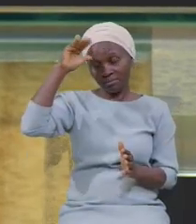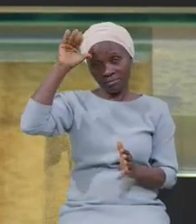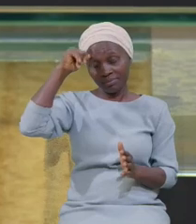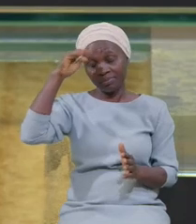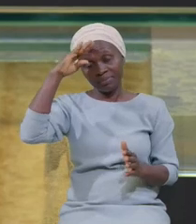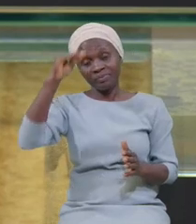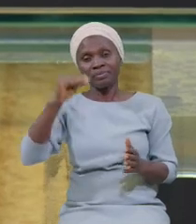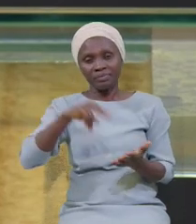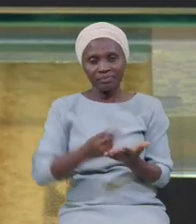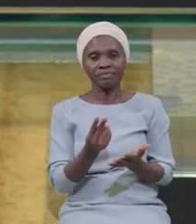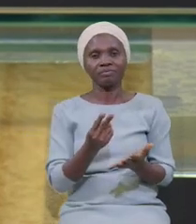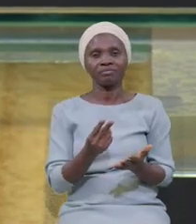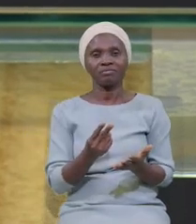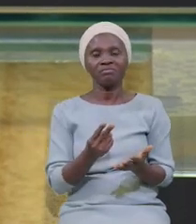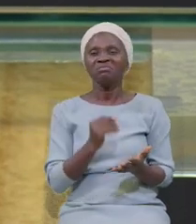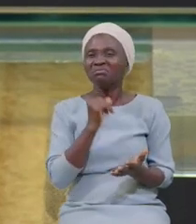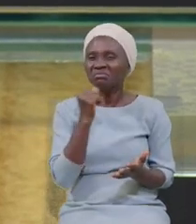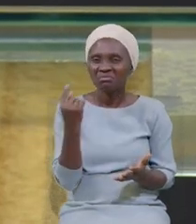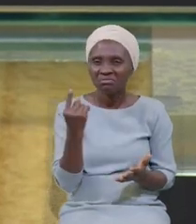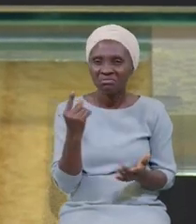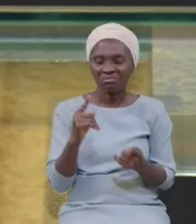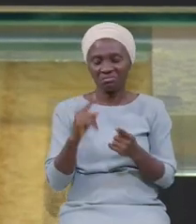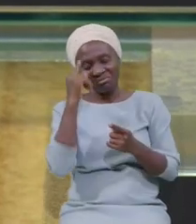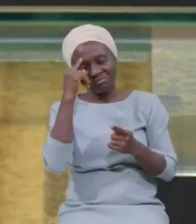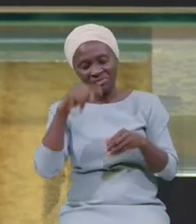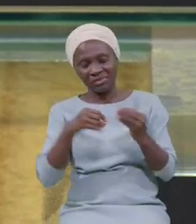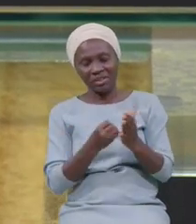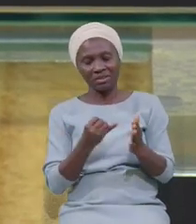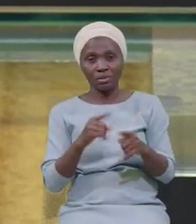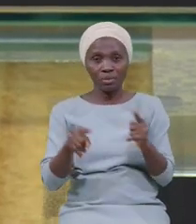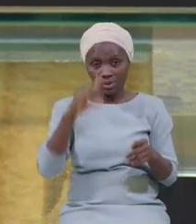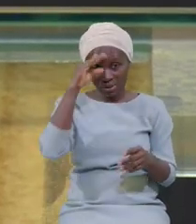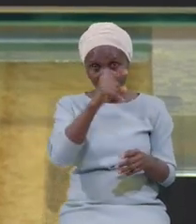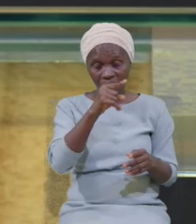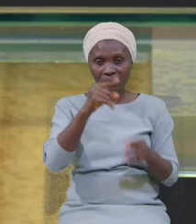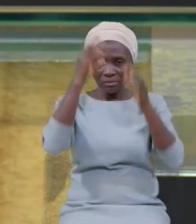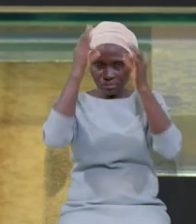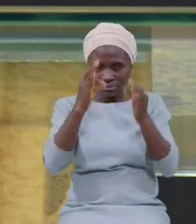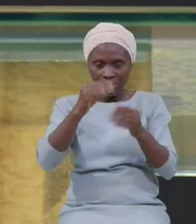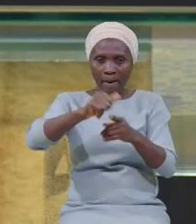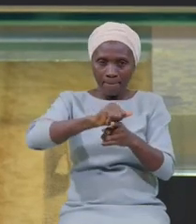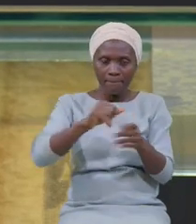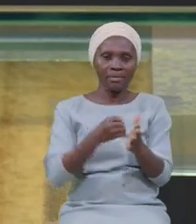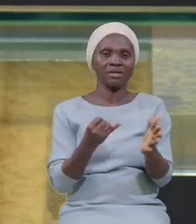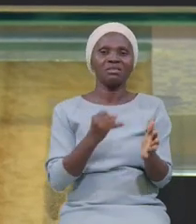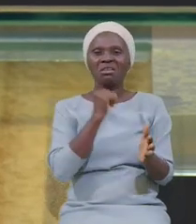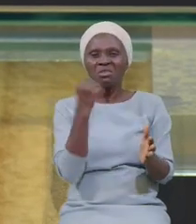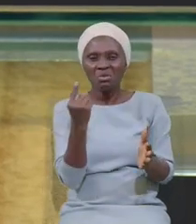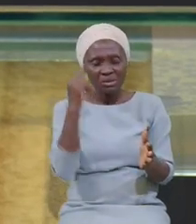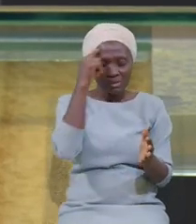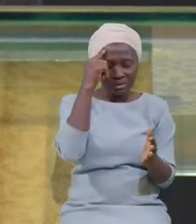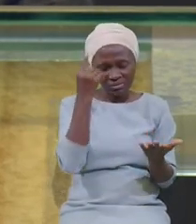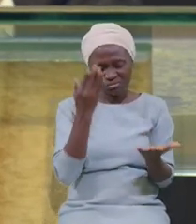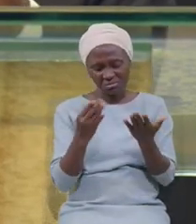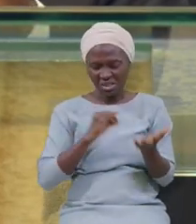a planifié de le faire, il a fait. Ce passement, une proposition, mais il a fait. Ce n'est pas seulement une pensée, mais